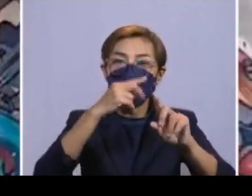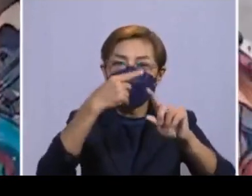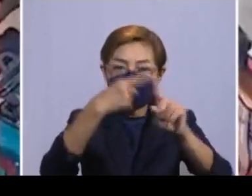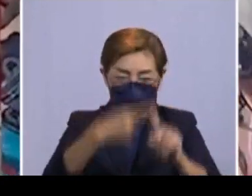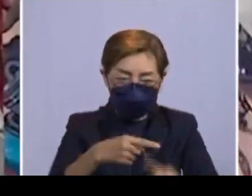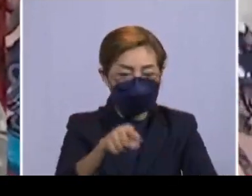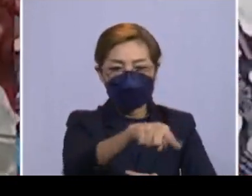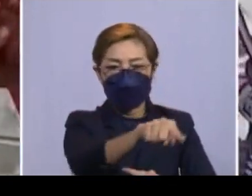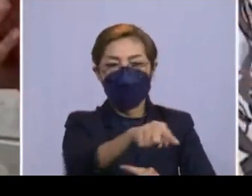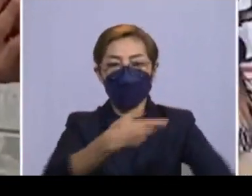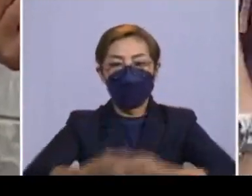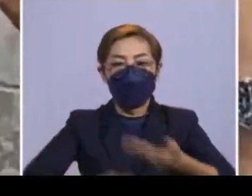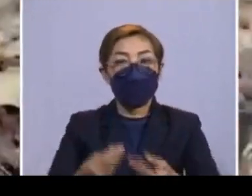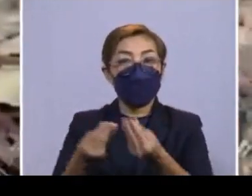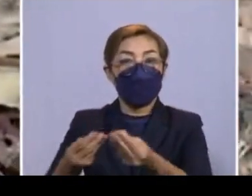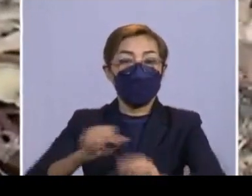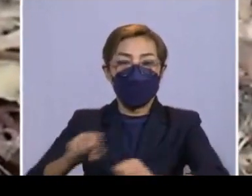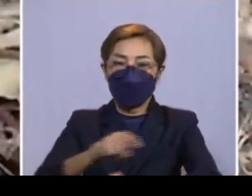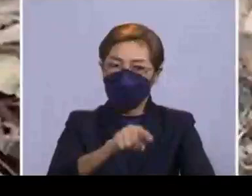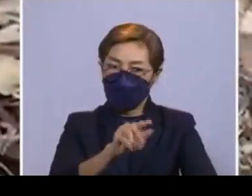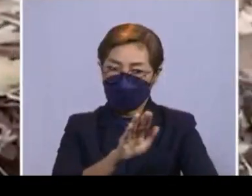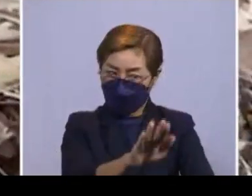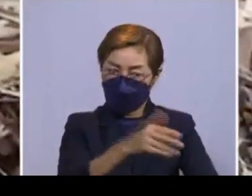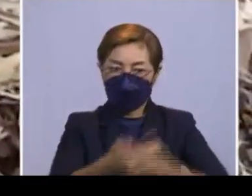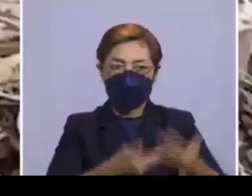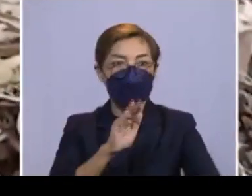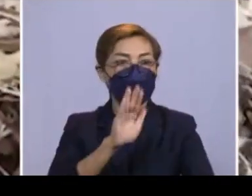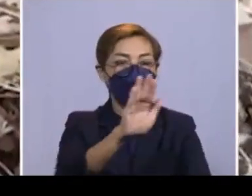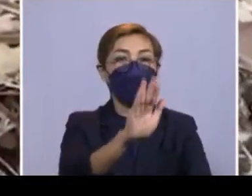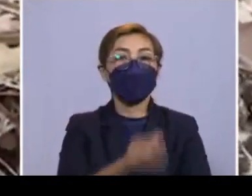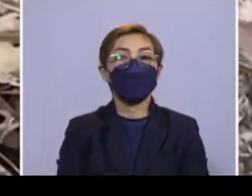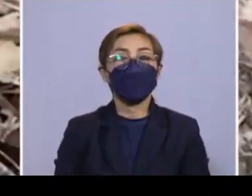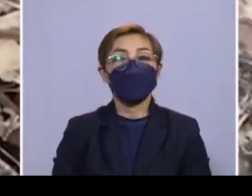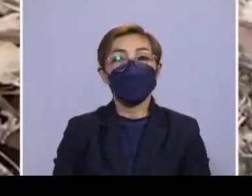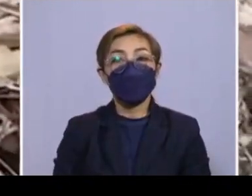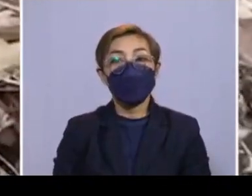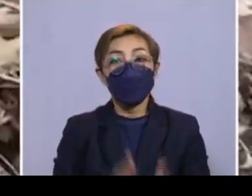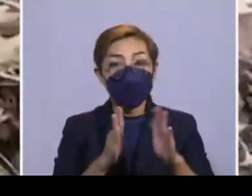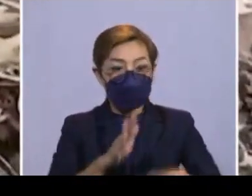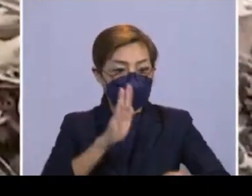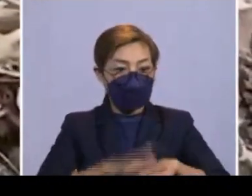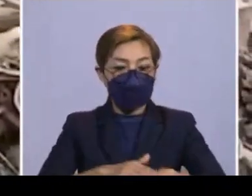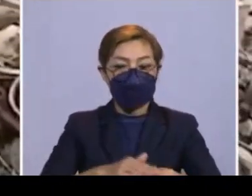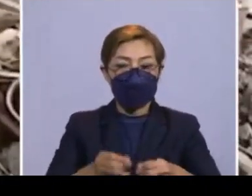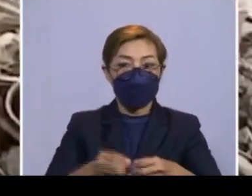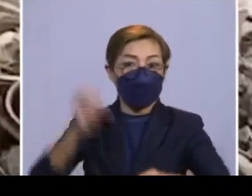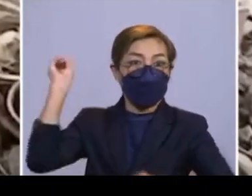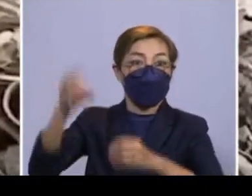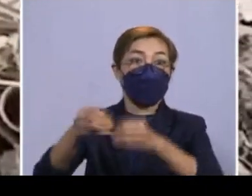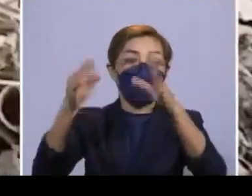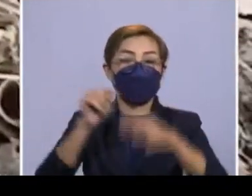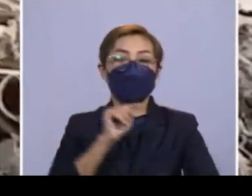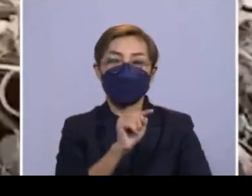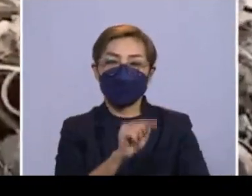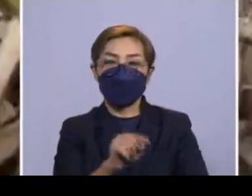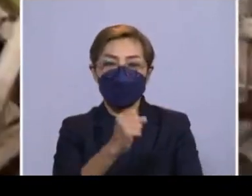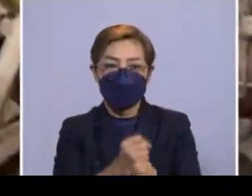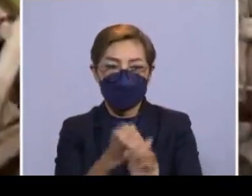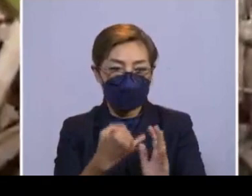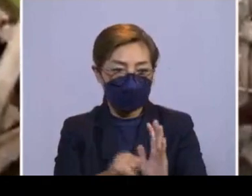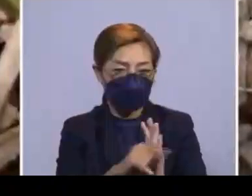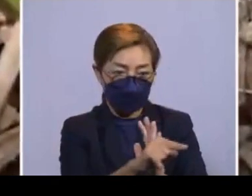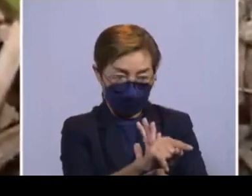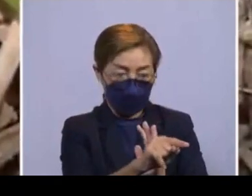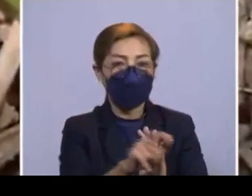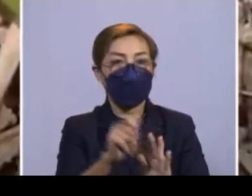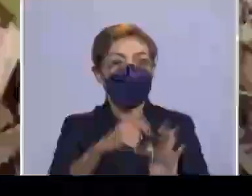พื้นที่บางบัวทองด้วยบอกว่าห้ามให้มีการจำหน่ายส่วนคนที่ปาระเบิดตอนนี้จะโดนข้อหาก่อให้เกิดระเบิดซึ่งมีโทษท